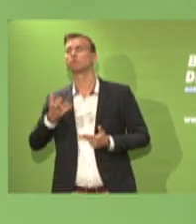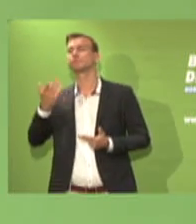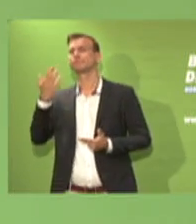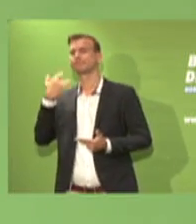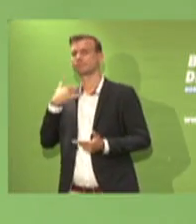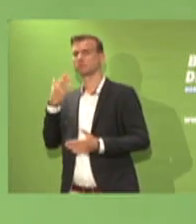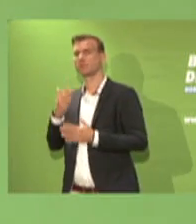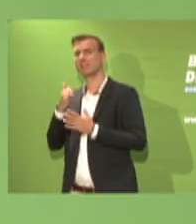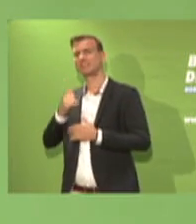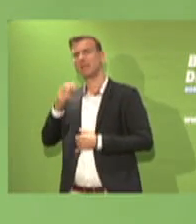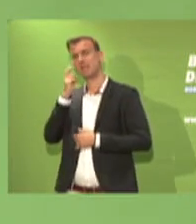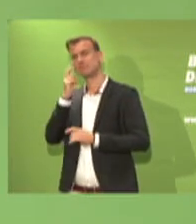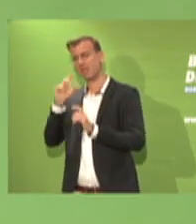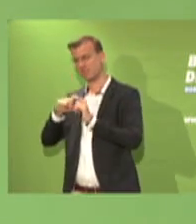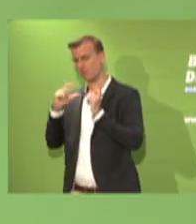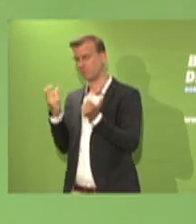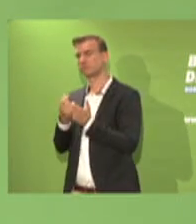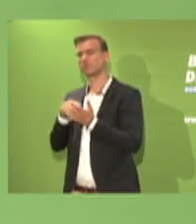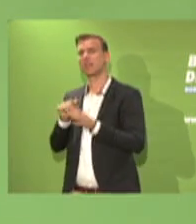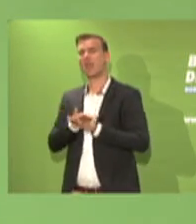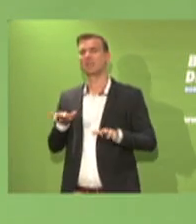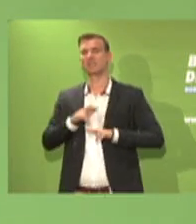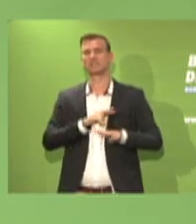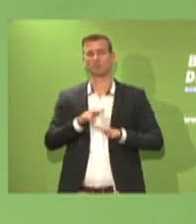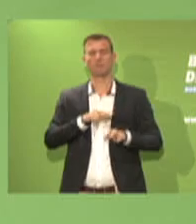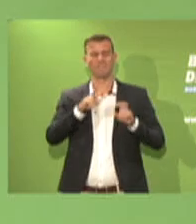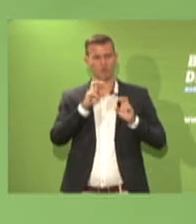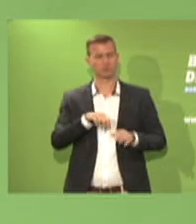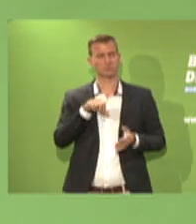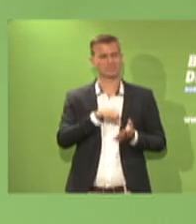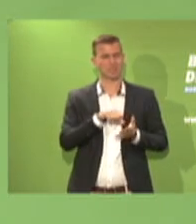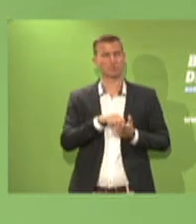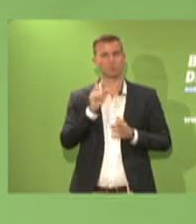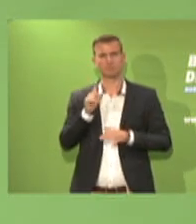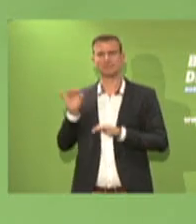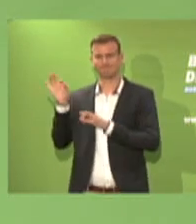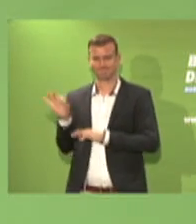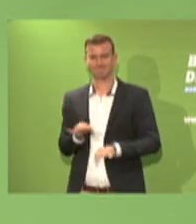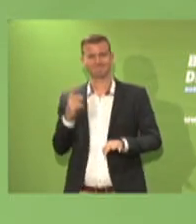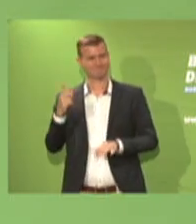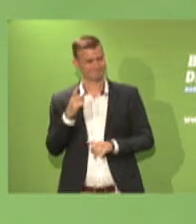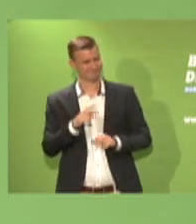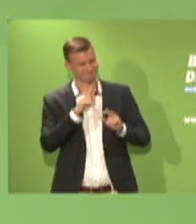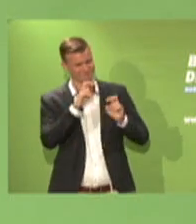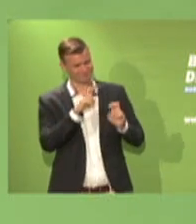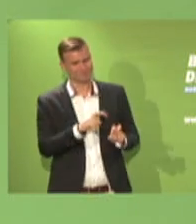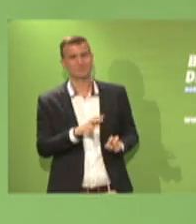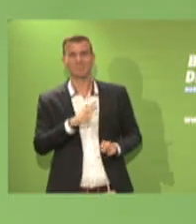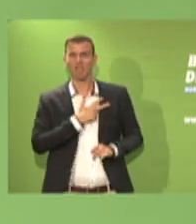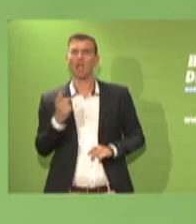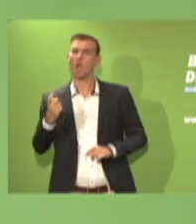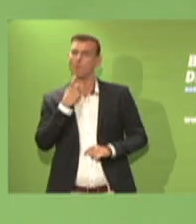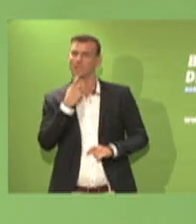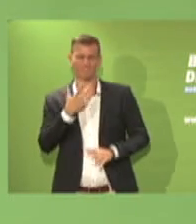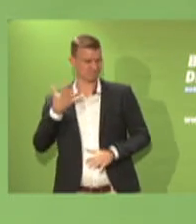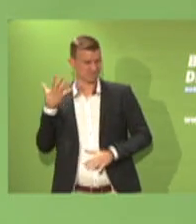eine Expertenkommission auf Druck der Landesregierung, musste das Forschungszentrum die einrichten. Und die hat endlich objektiv